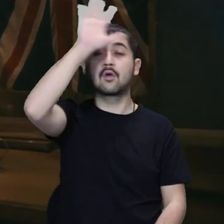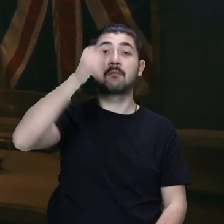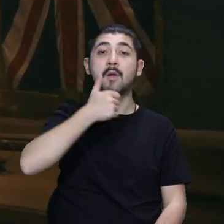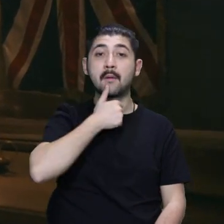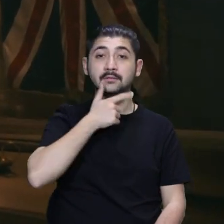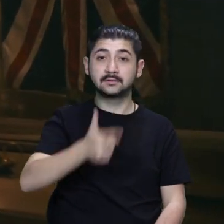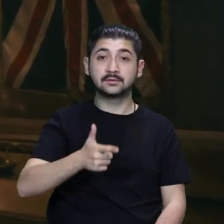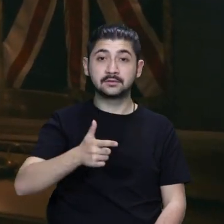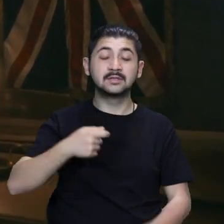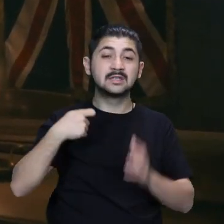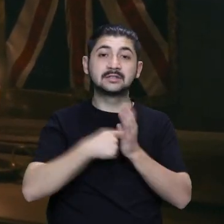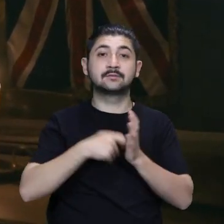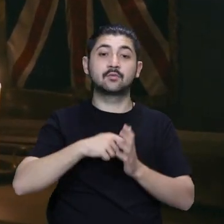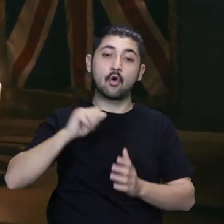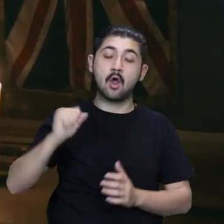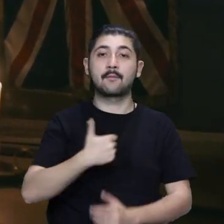Adın kutsal kılınsın.